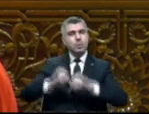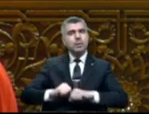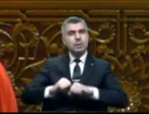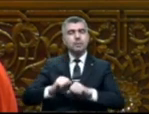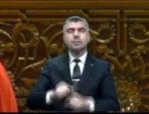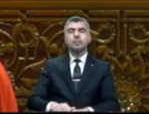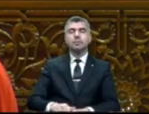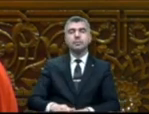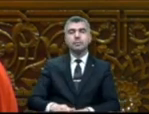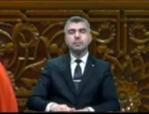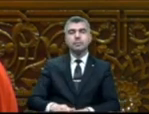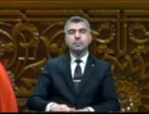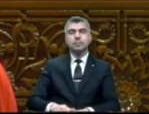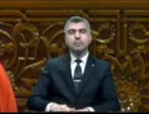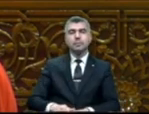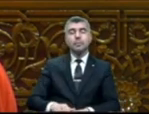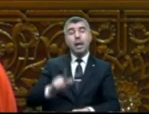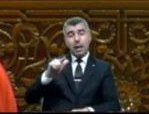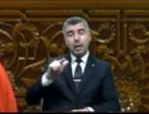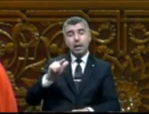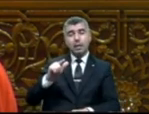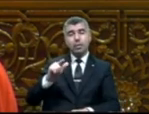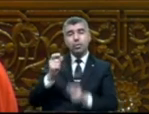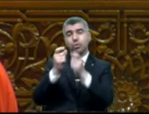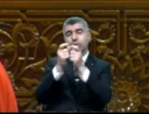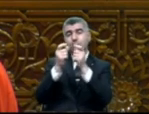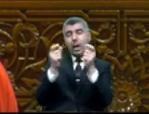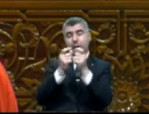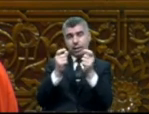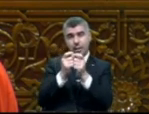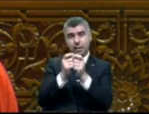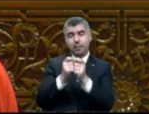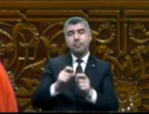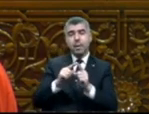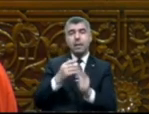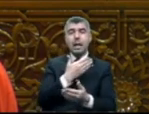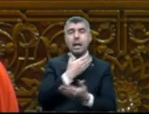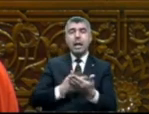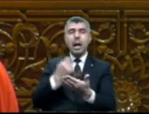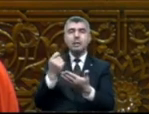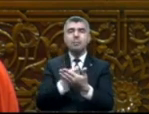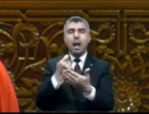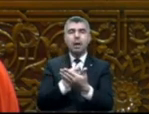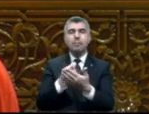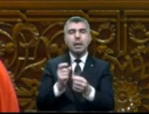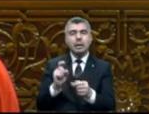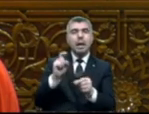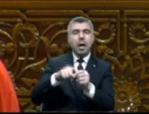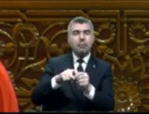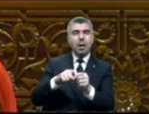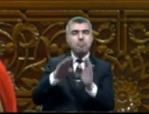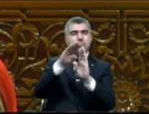تمت. هناك شركة نيوريست، طرد الكاتب العام للنقابة وعدم